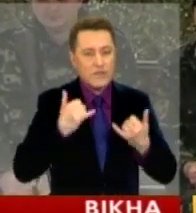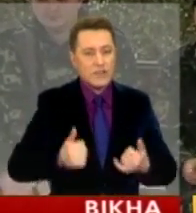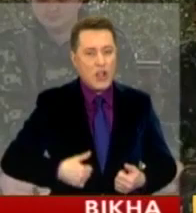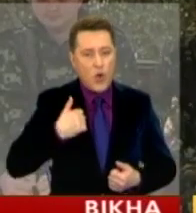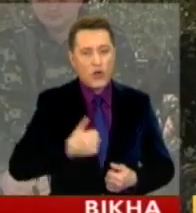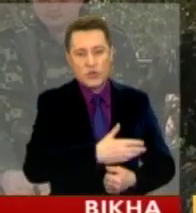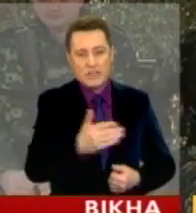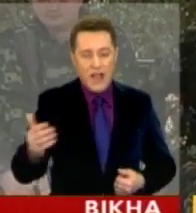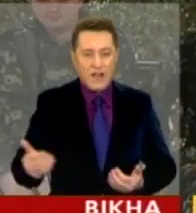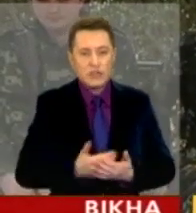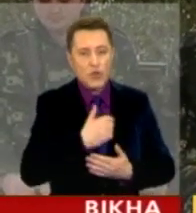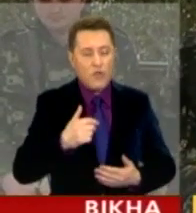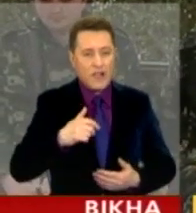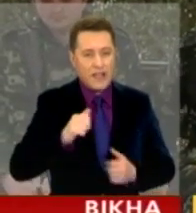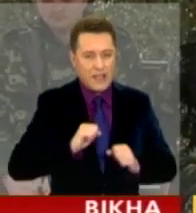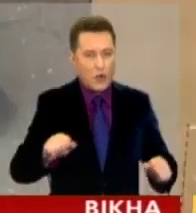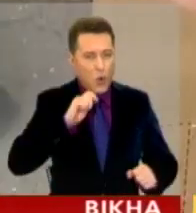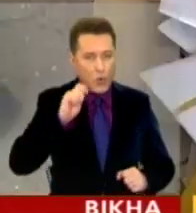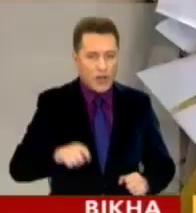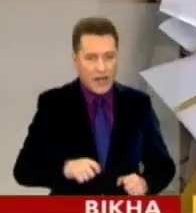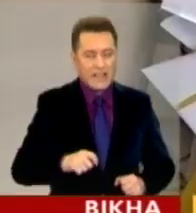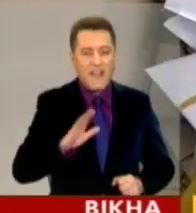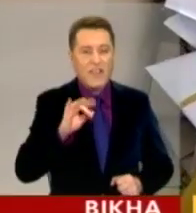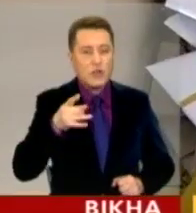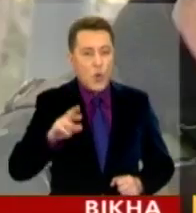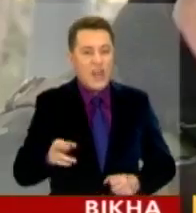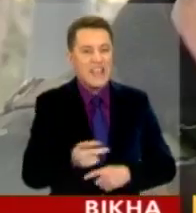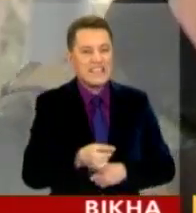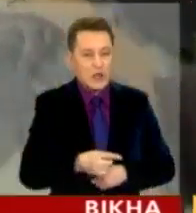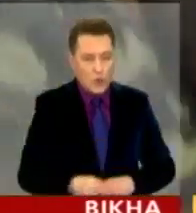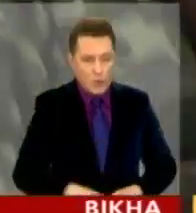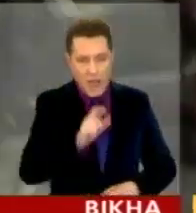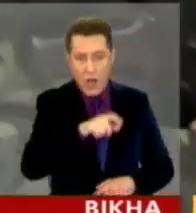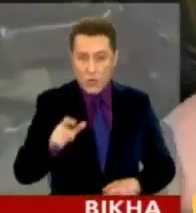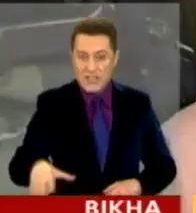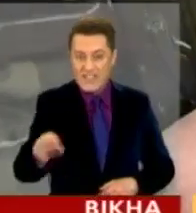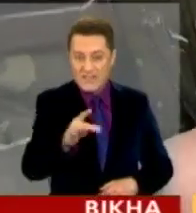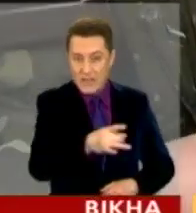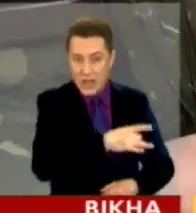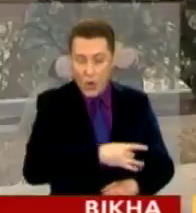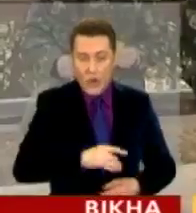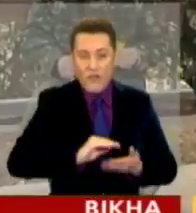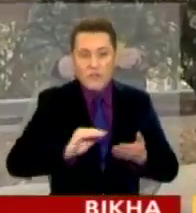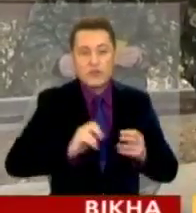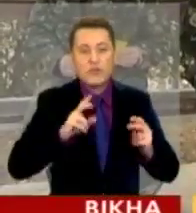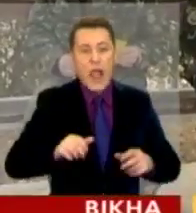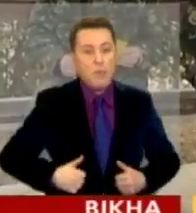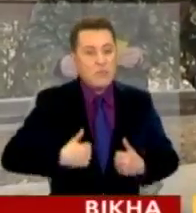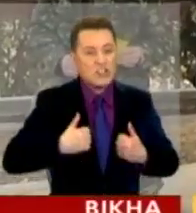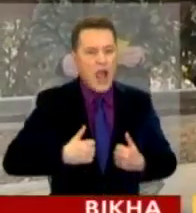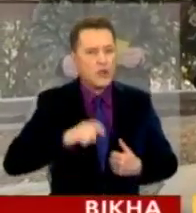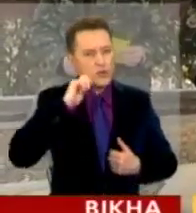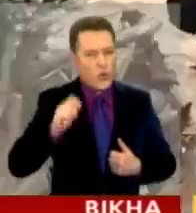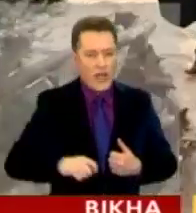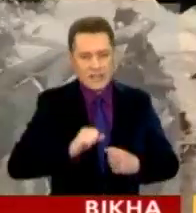вас. Нових героїв України Вікторія Тернополь. Люди з усіх регіонів пишуть, як пишаються українськими солдатами і як